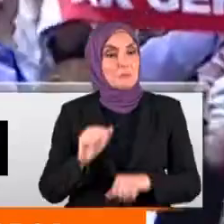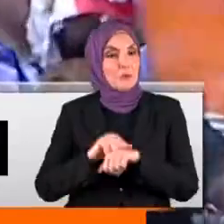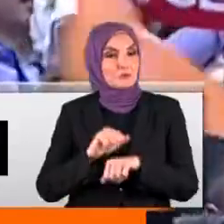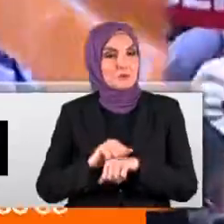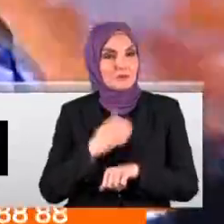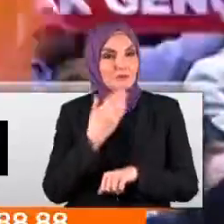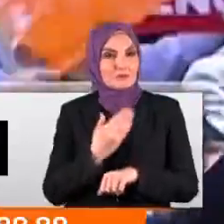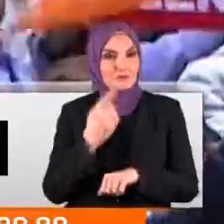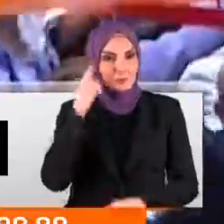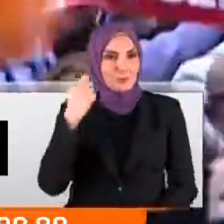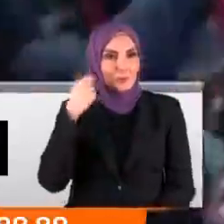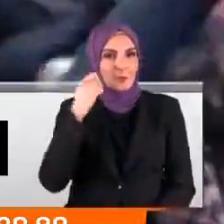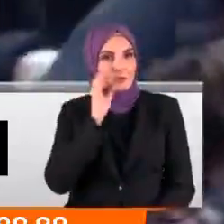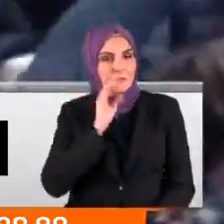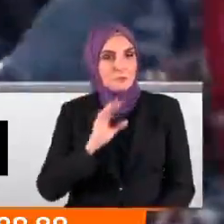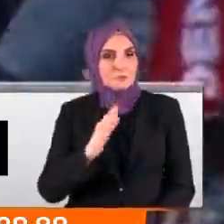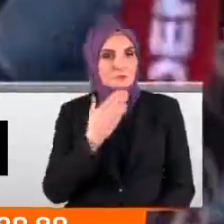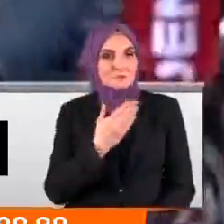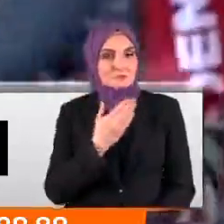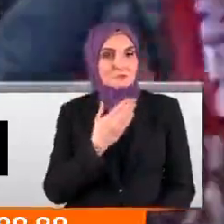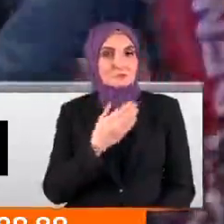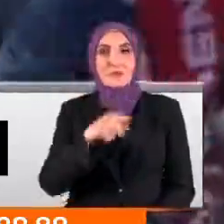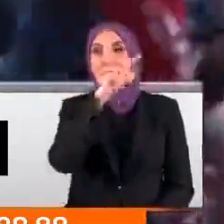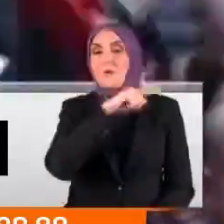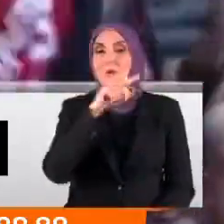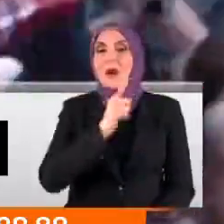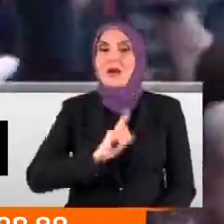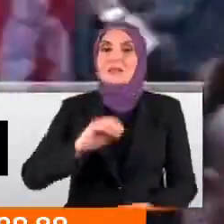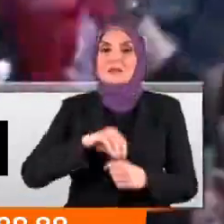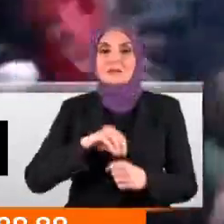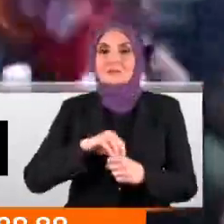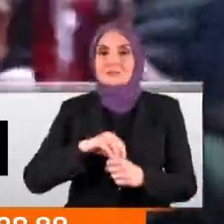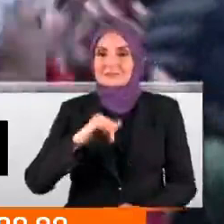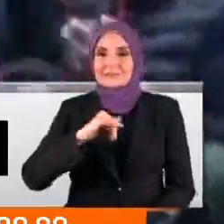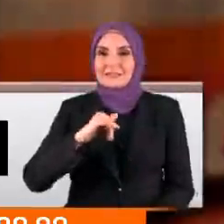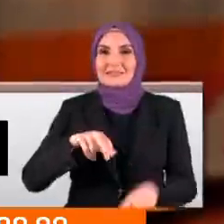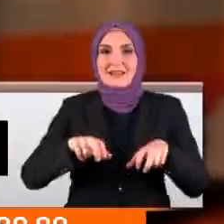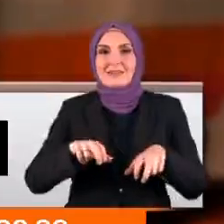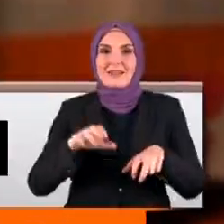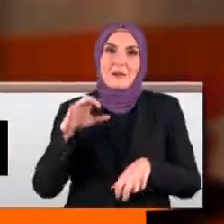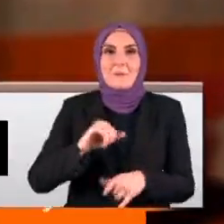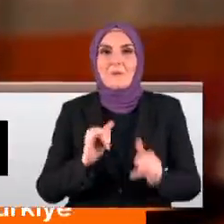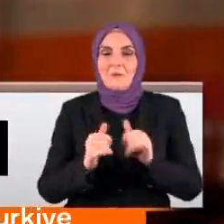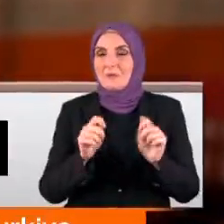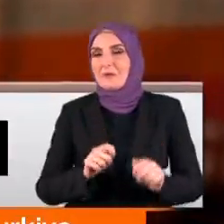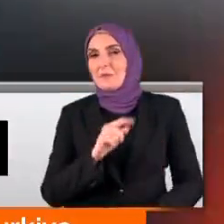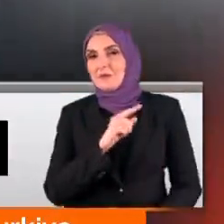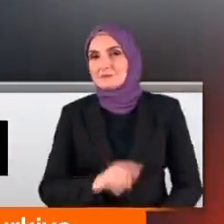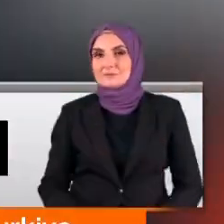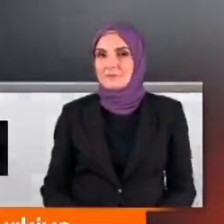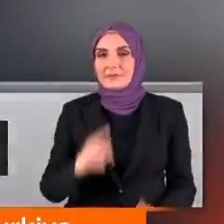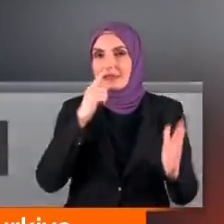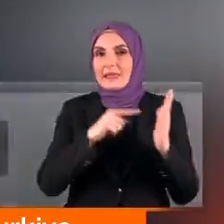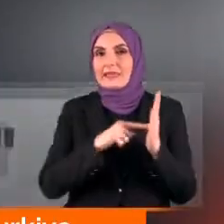Maşallah. Bu ne zeka bu? Bunlar adaylık için yakında sandalye kapmaca da oynar. Hedefinde Batı da vardı.